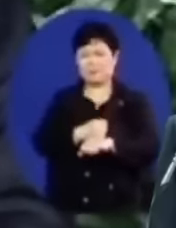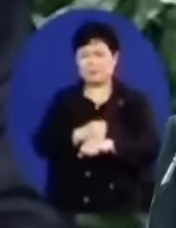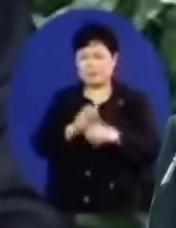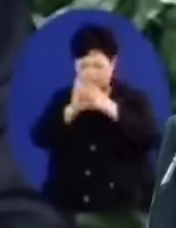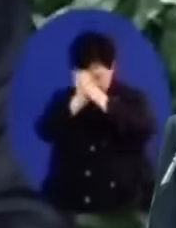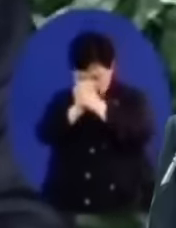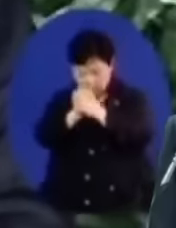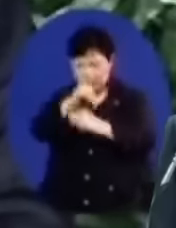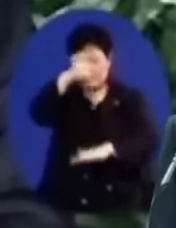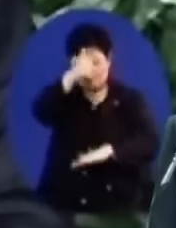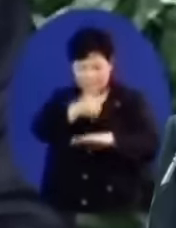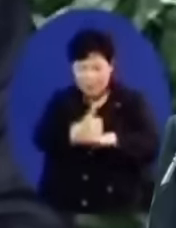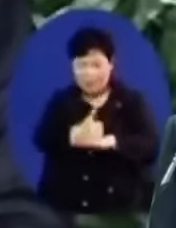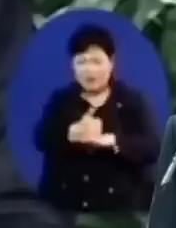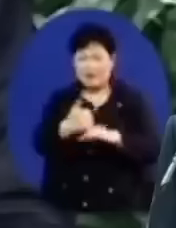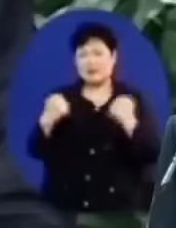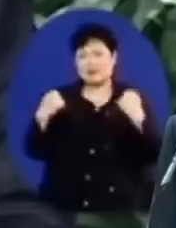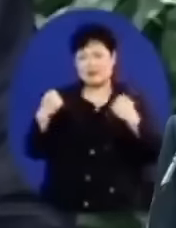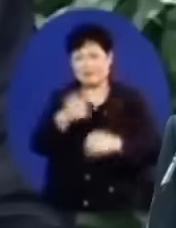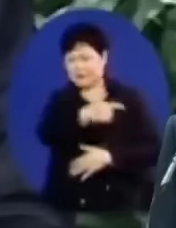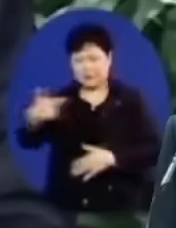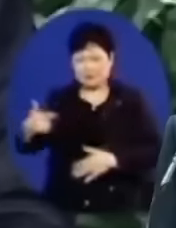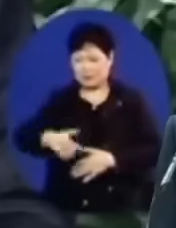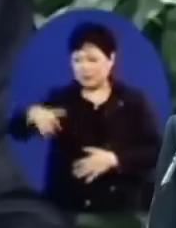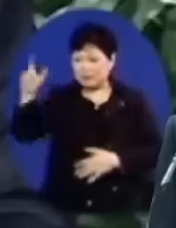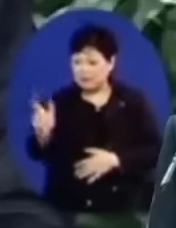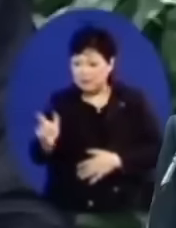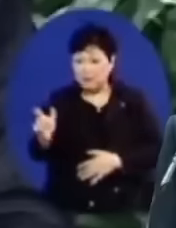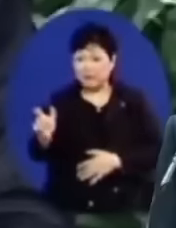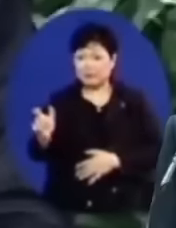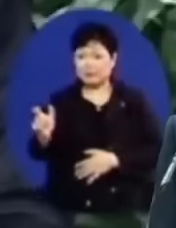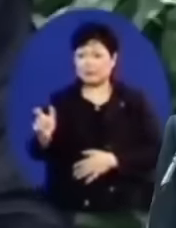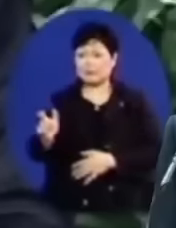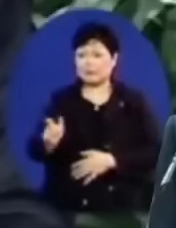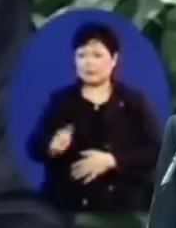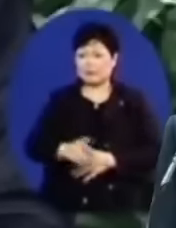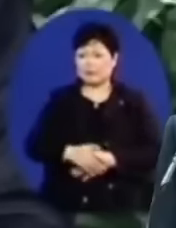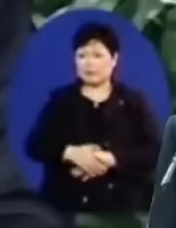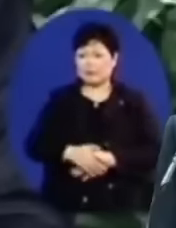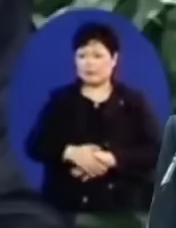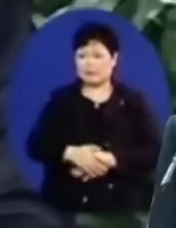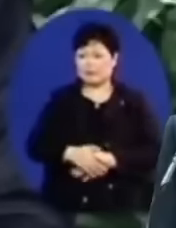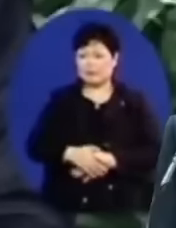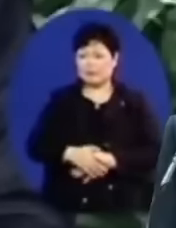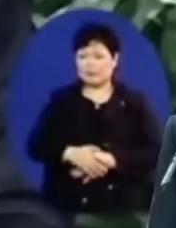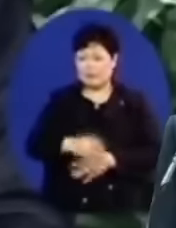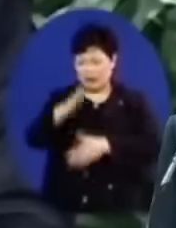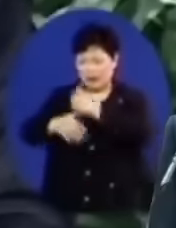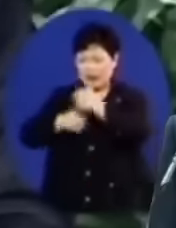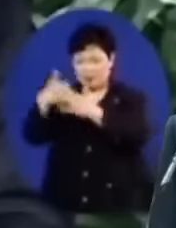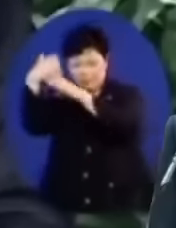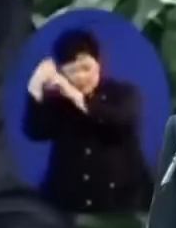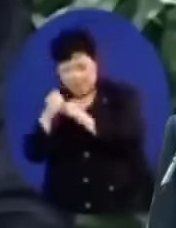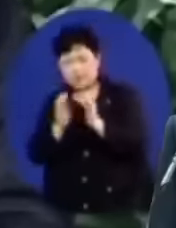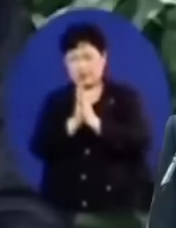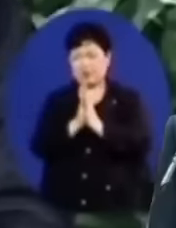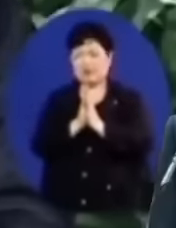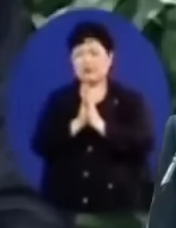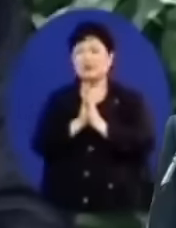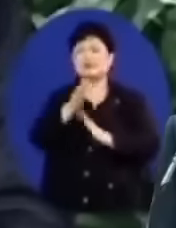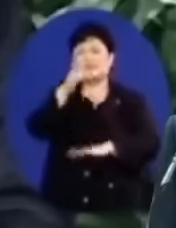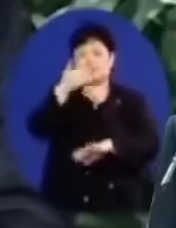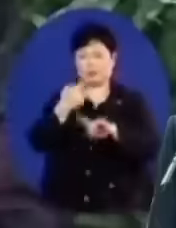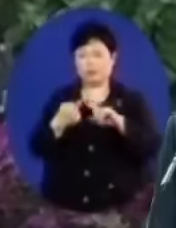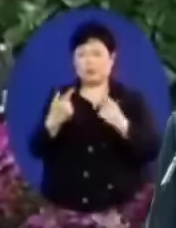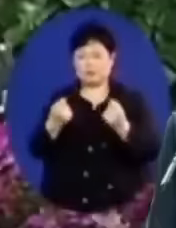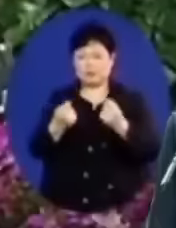기도하는 것이 얼마나 힘이 있습니까? 튼튼한 백에 의지하고 기도하는 것입니다.